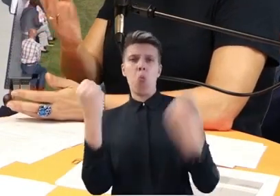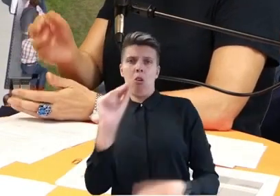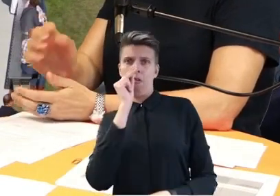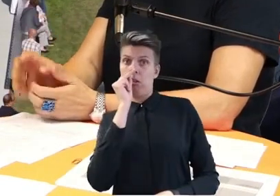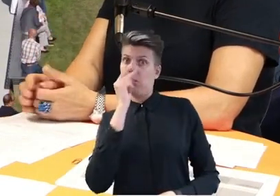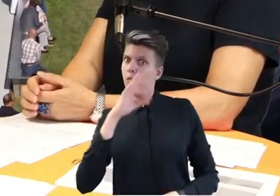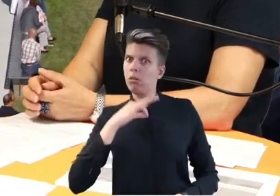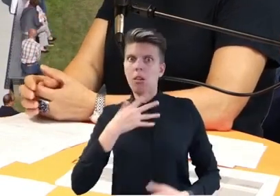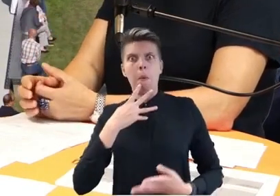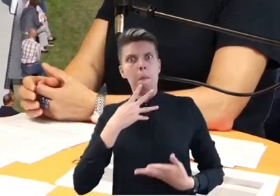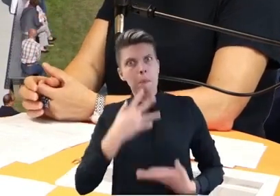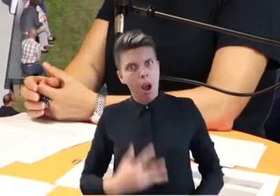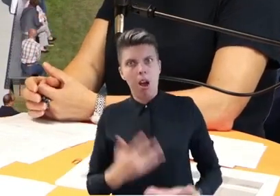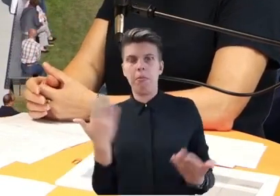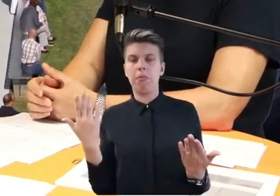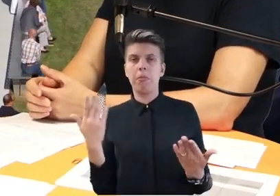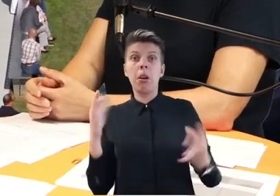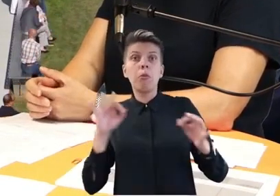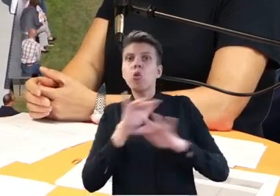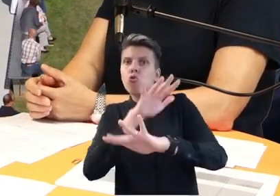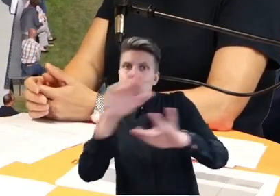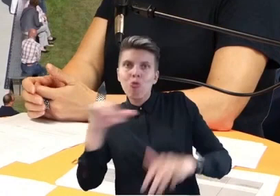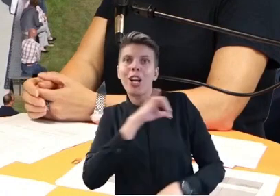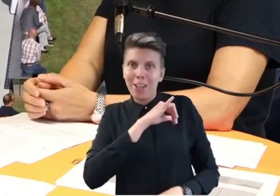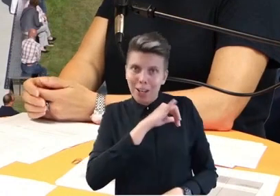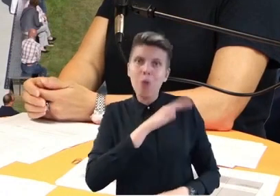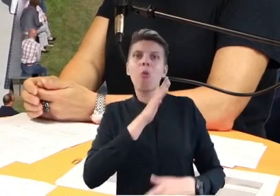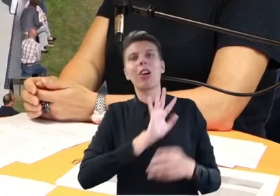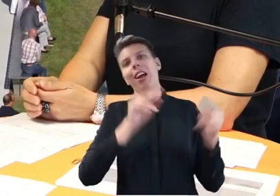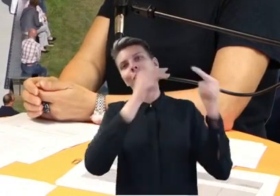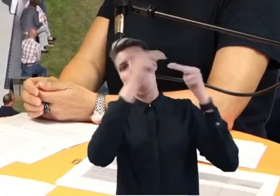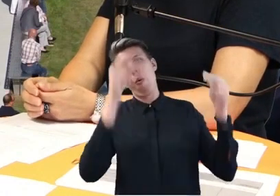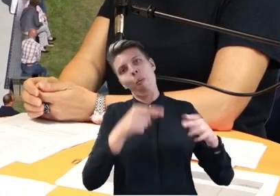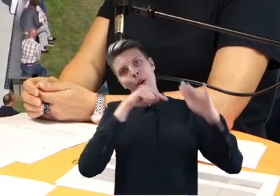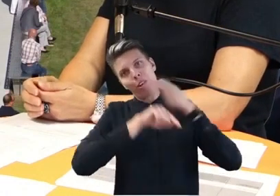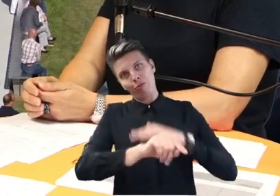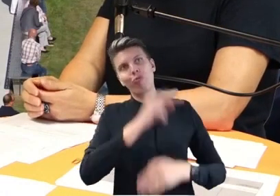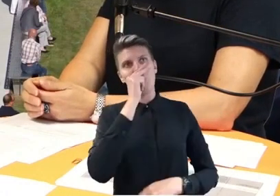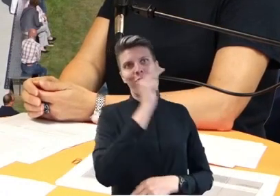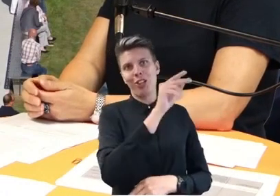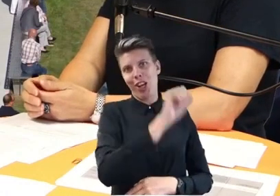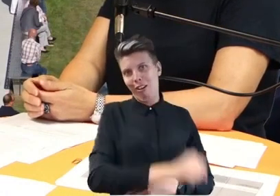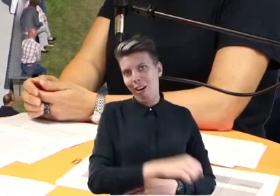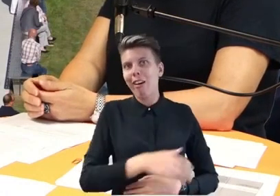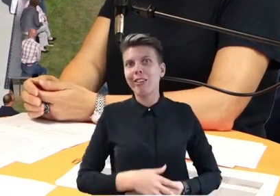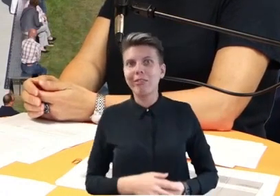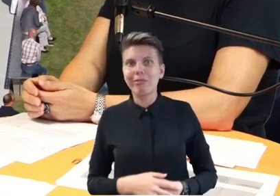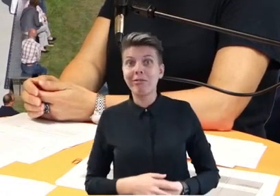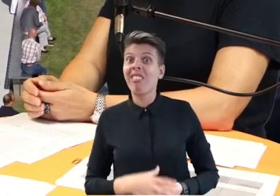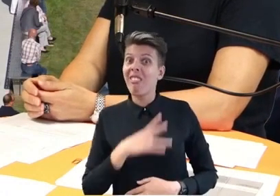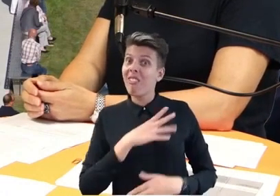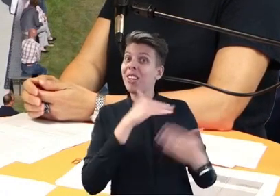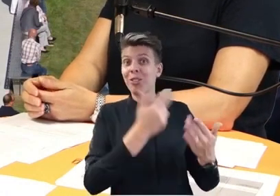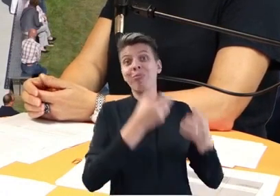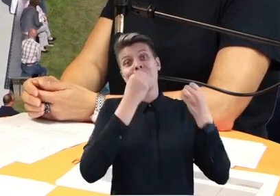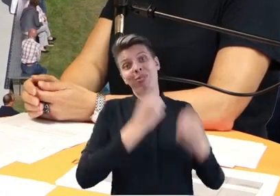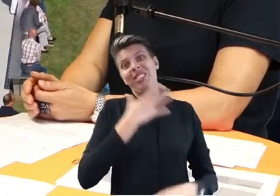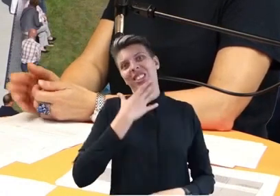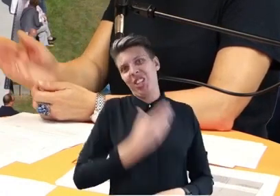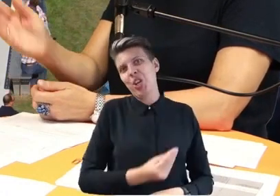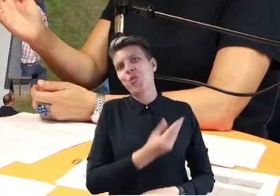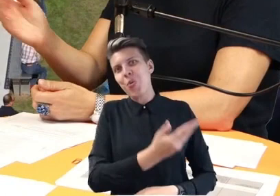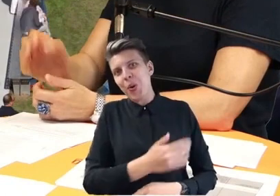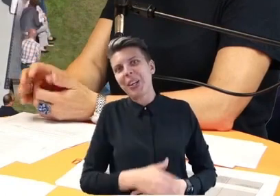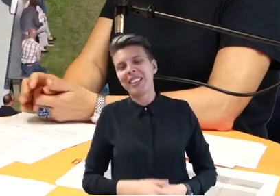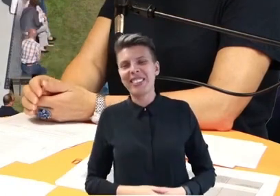Informationen auf unserer Website, wenn sich da jemand noch für interessiert. Das ist auf jeden Fall sehr schön, genau.